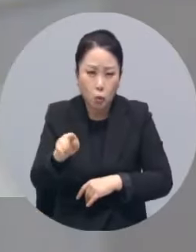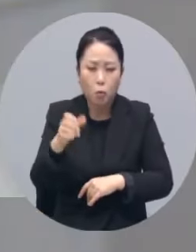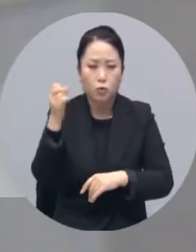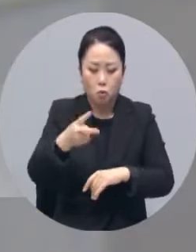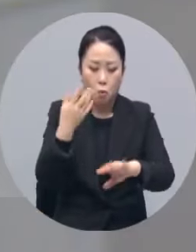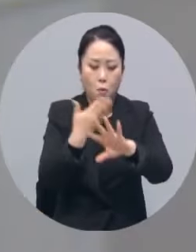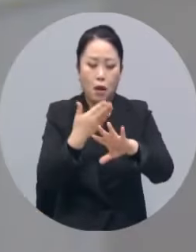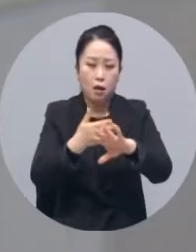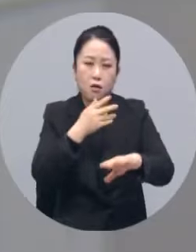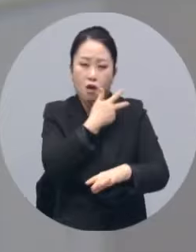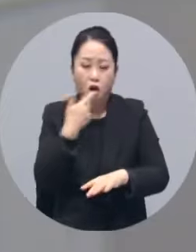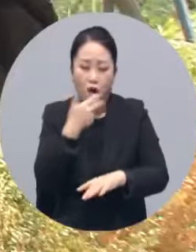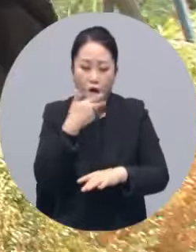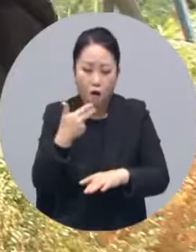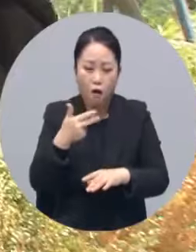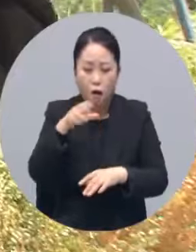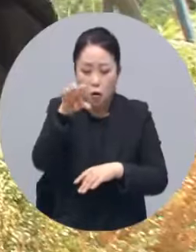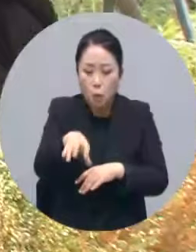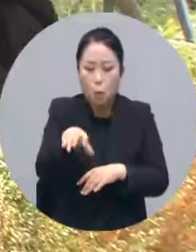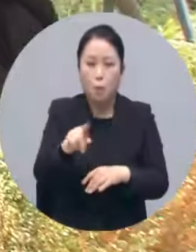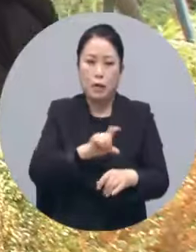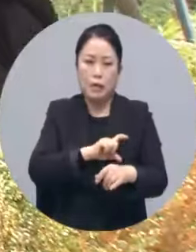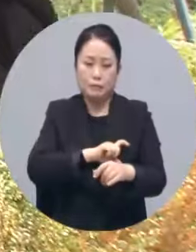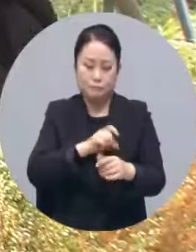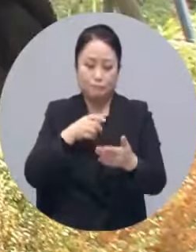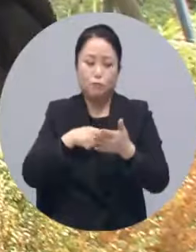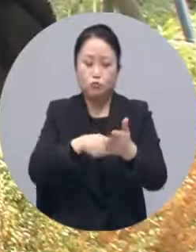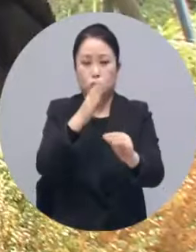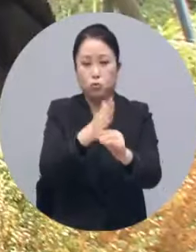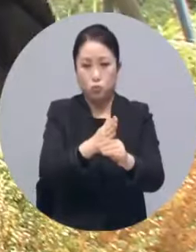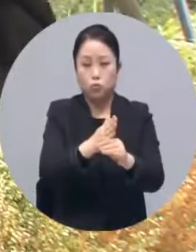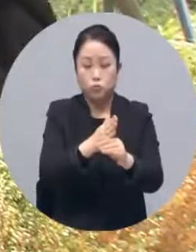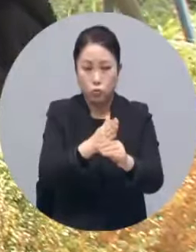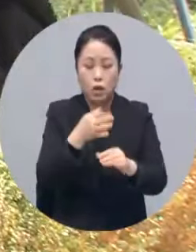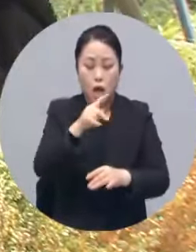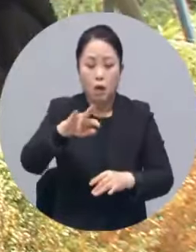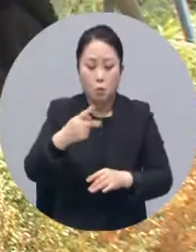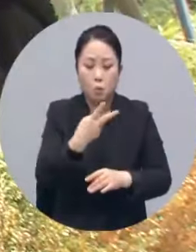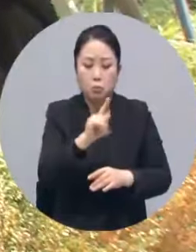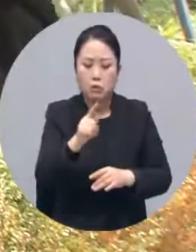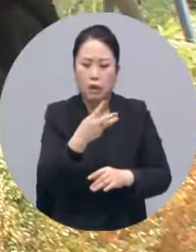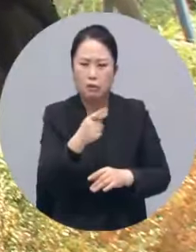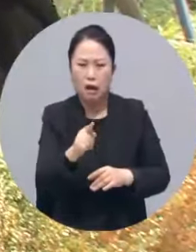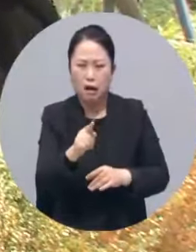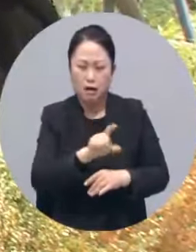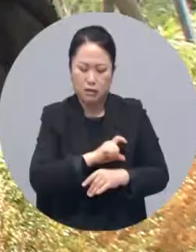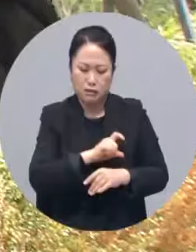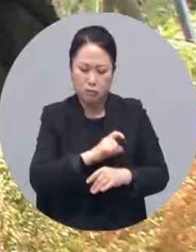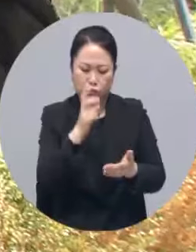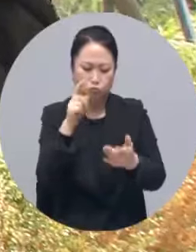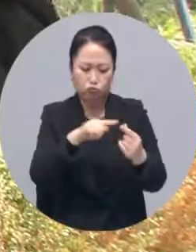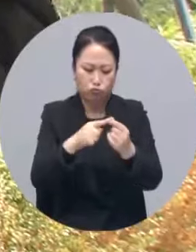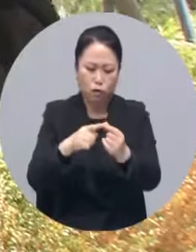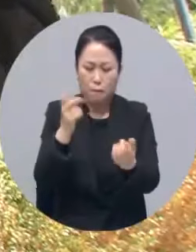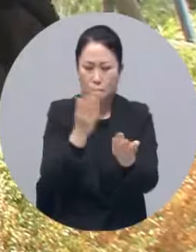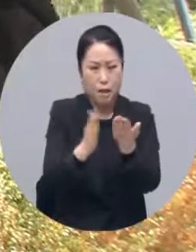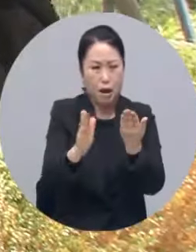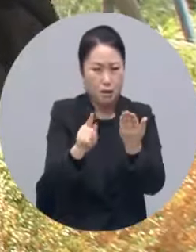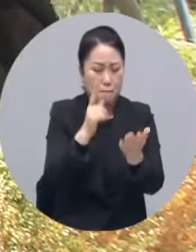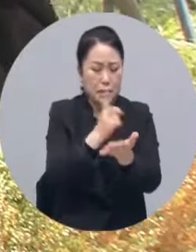추진하고 있습니다. 정부가 에코델타동이란 이름이 국어기본법에 맞지 않다며 법정동 승인을 불허했지만